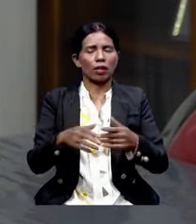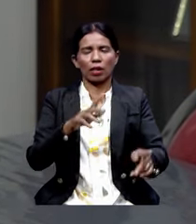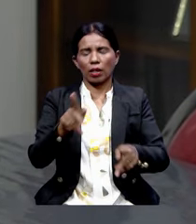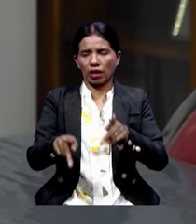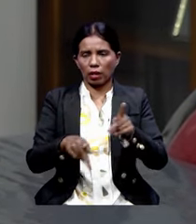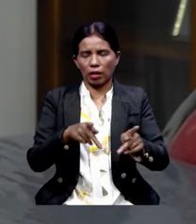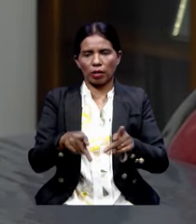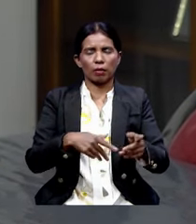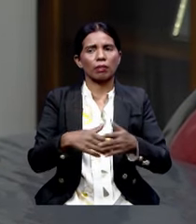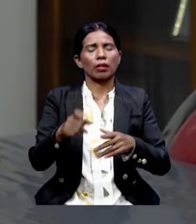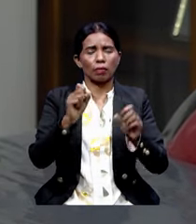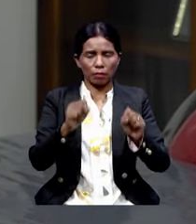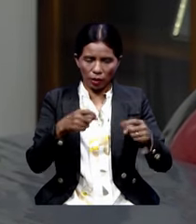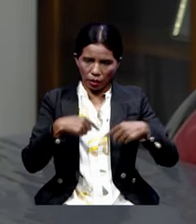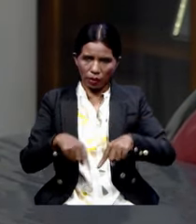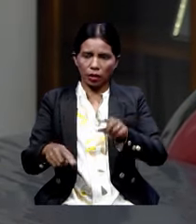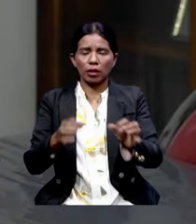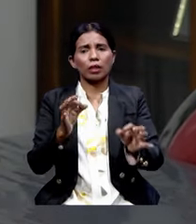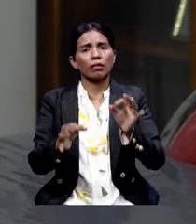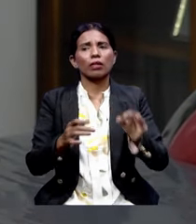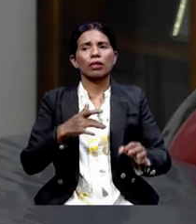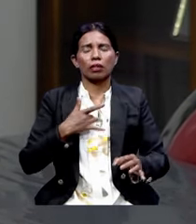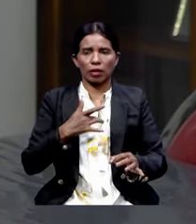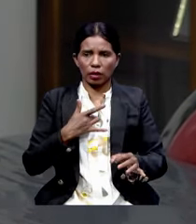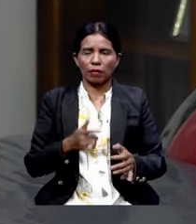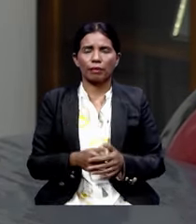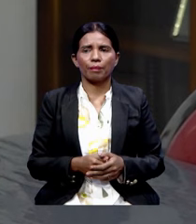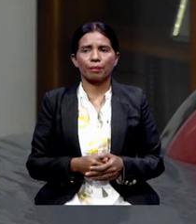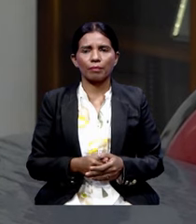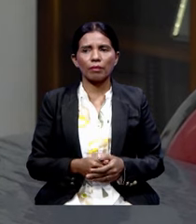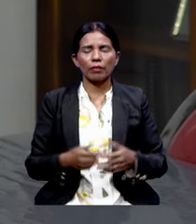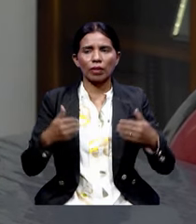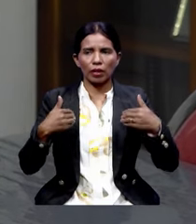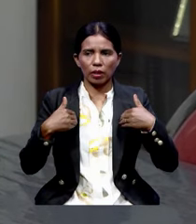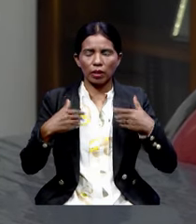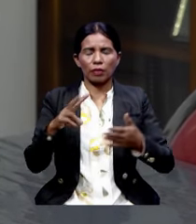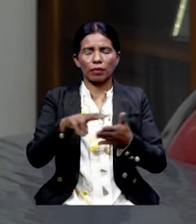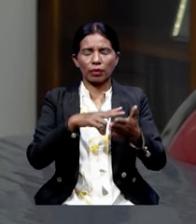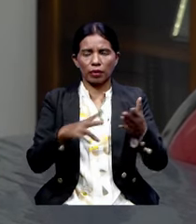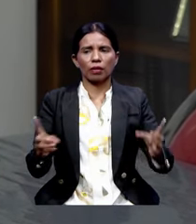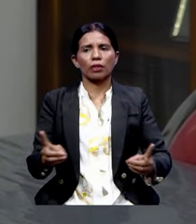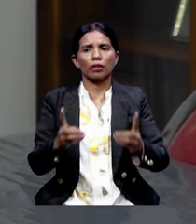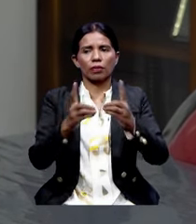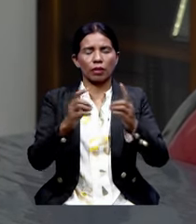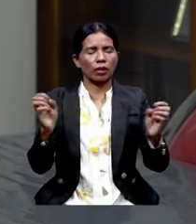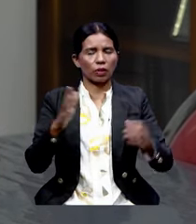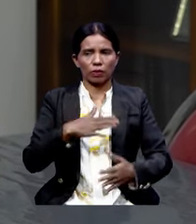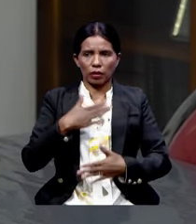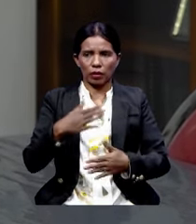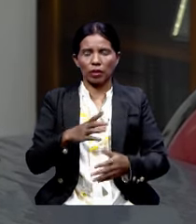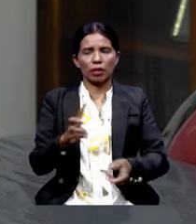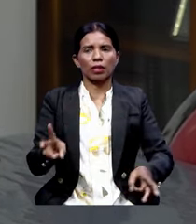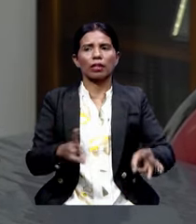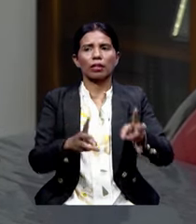abainita bele se sindicata iha violasaun rumah soronia non iela satisfaz. Dalang